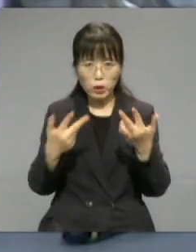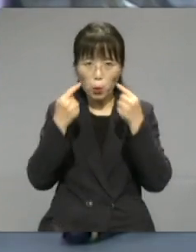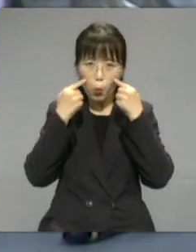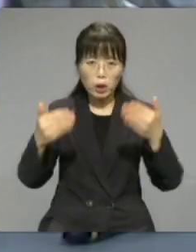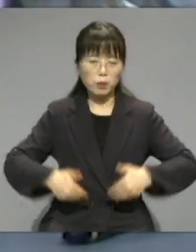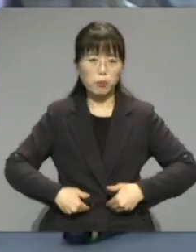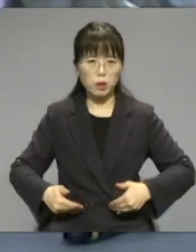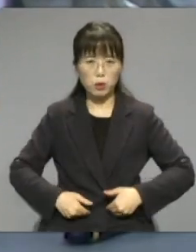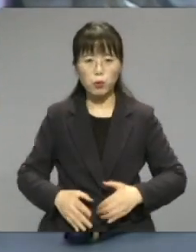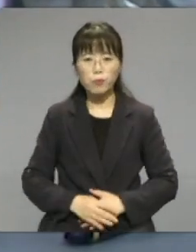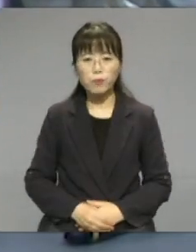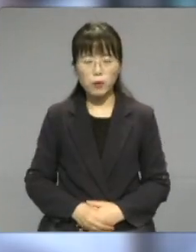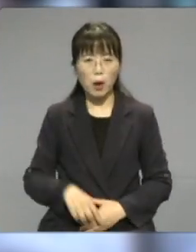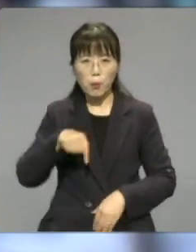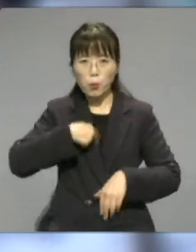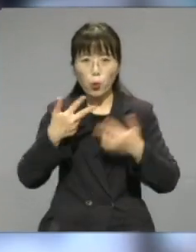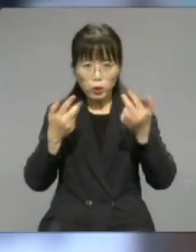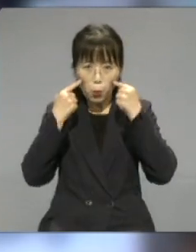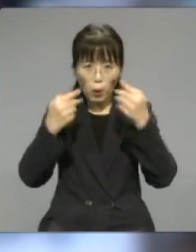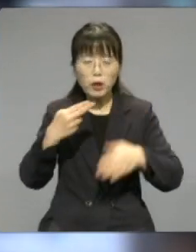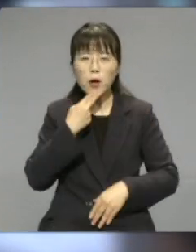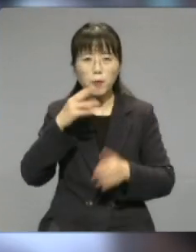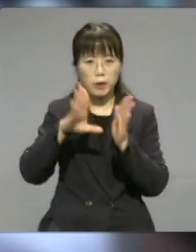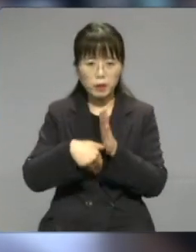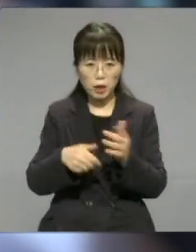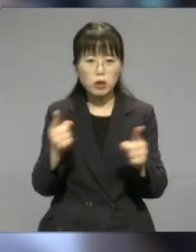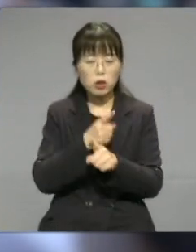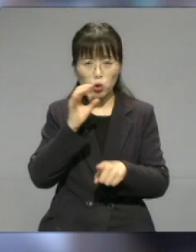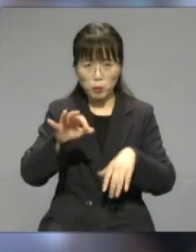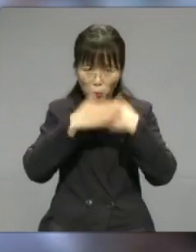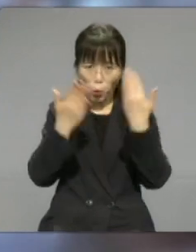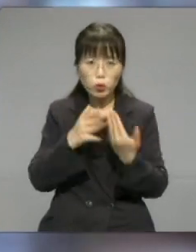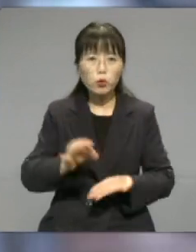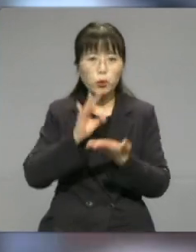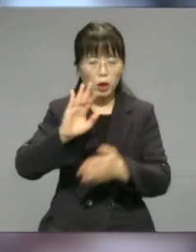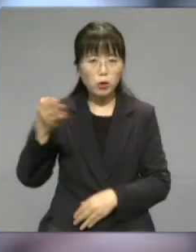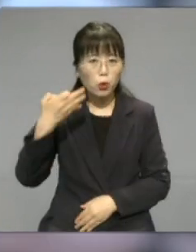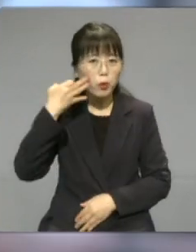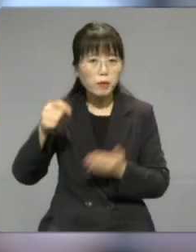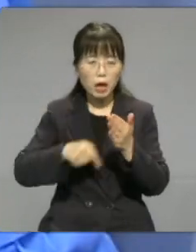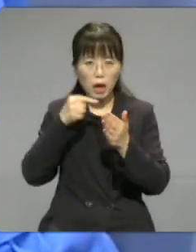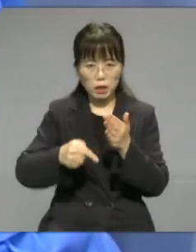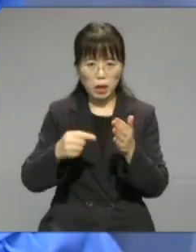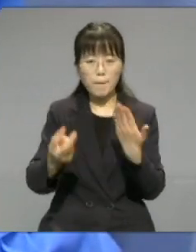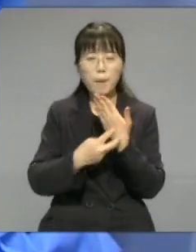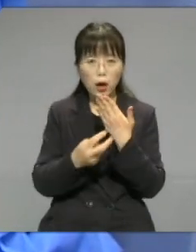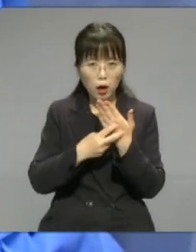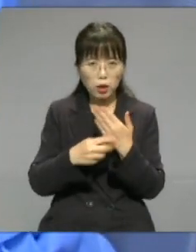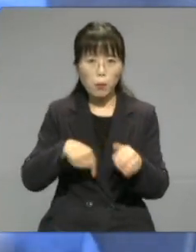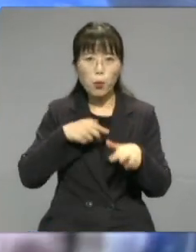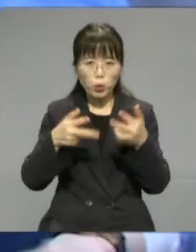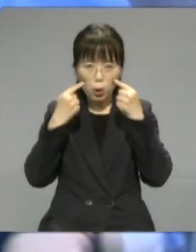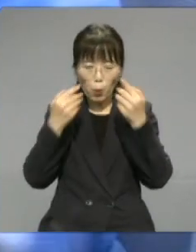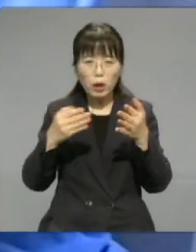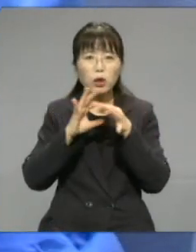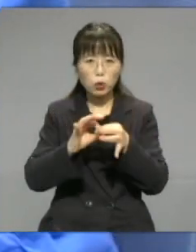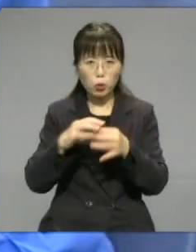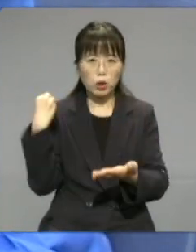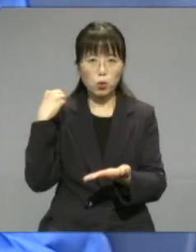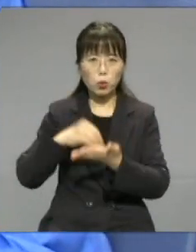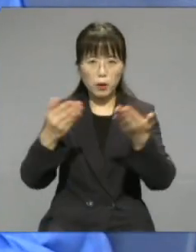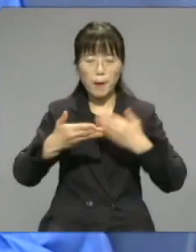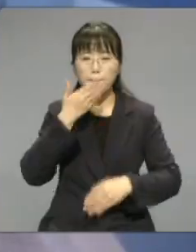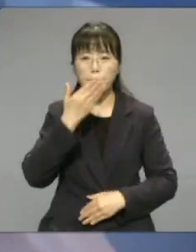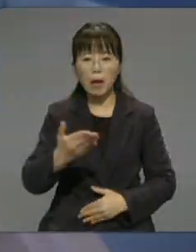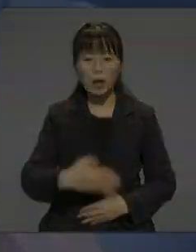받아야 합니다 본인 확인을 거치지 않을 경우 진료비 전액을 내야 하고 14일 안에 요양 기관에서 본인 확인을 통해 받을